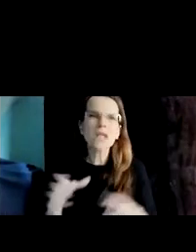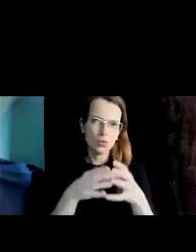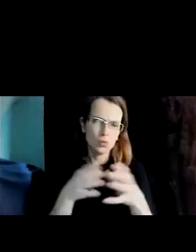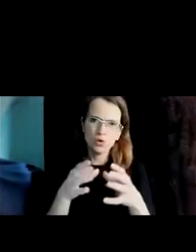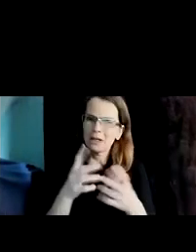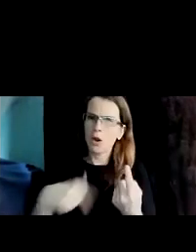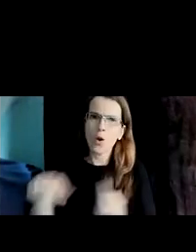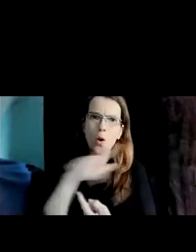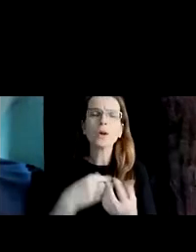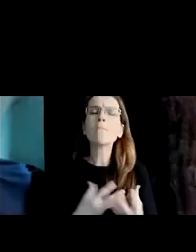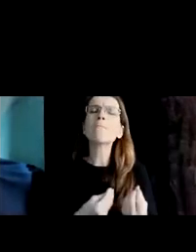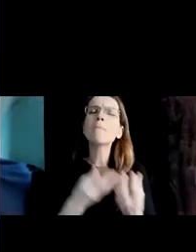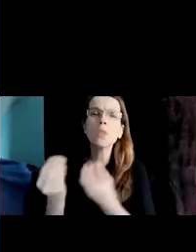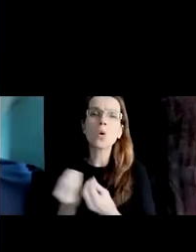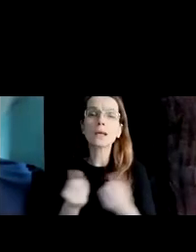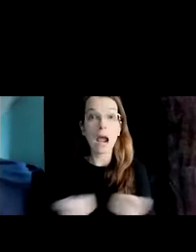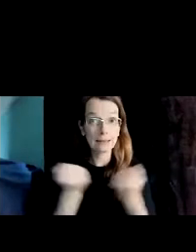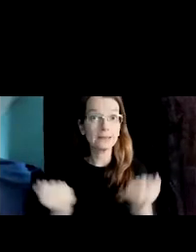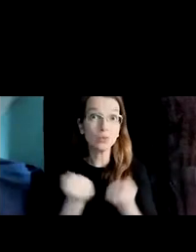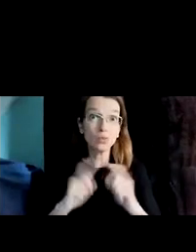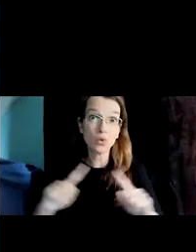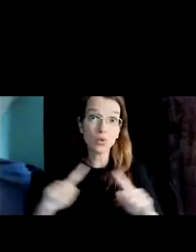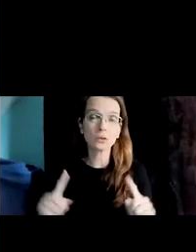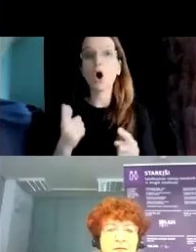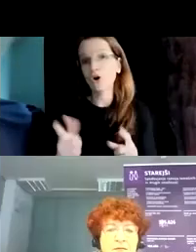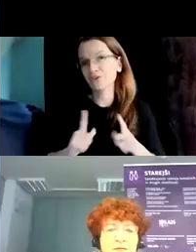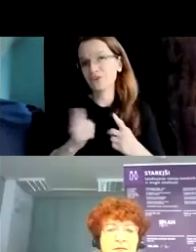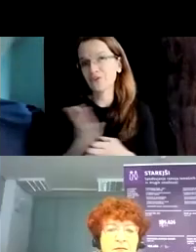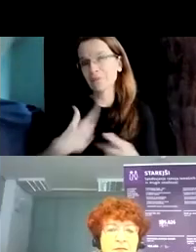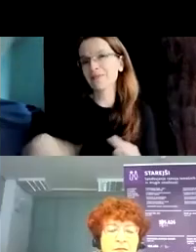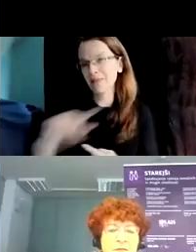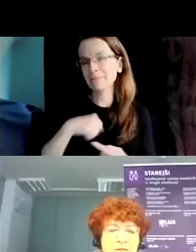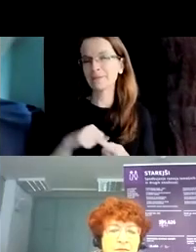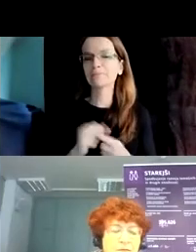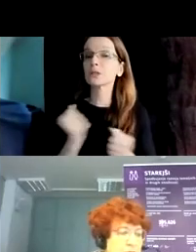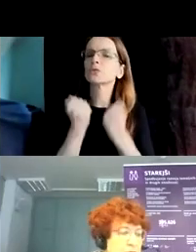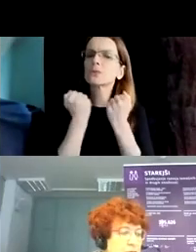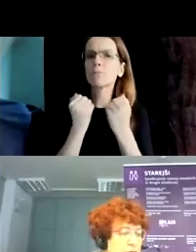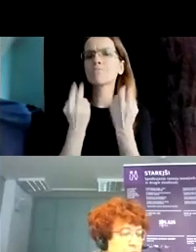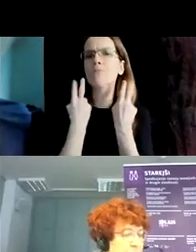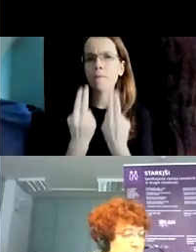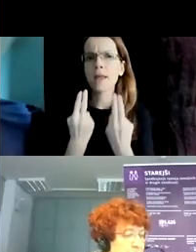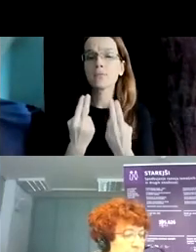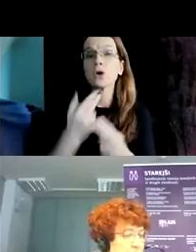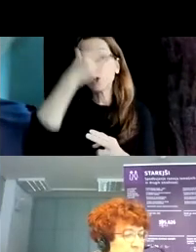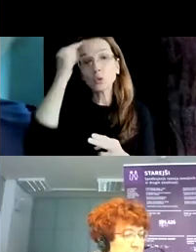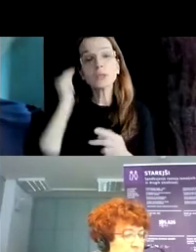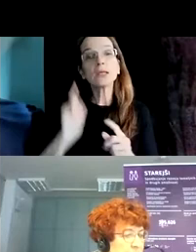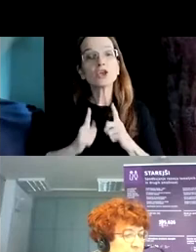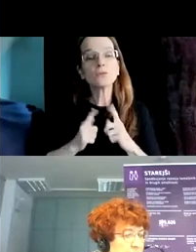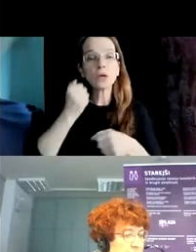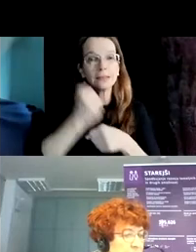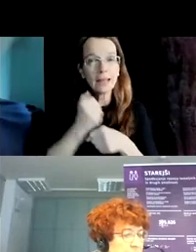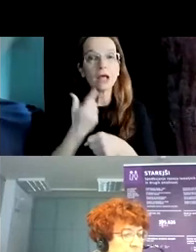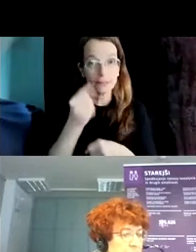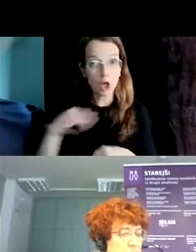in v mnogih aktivnostih, skratka, živijo med nami. Zato je izrednega pomena, da ljudje, ki živijo in delajo z